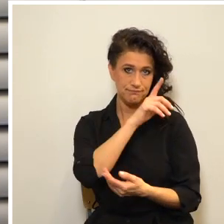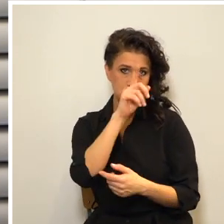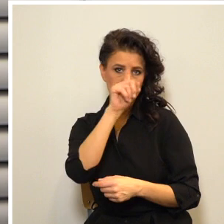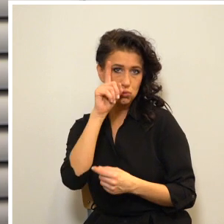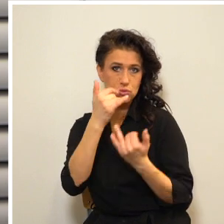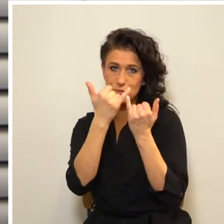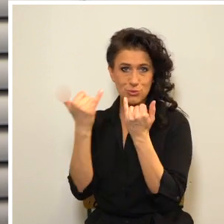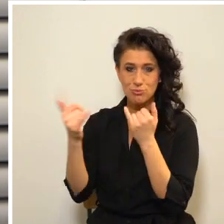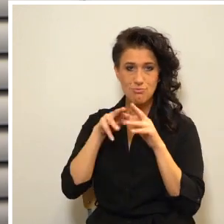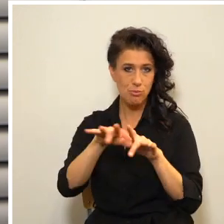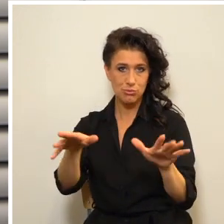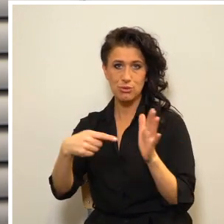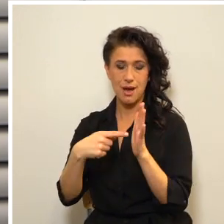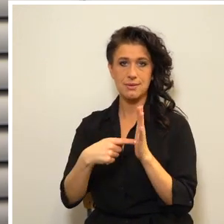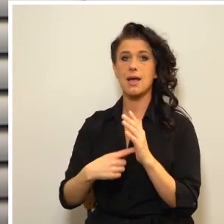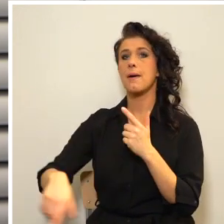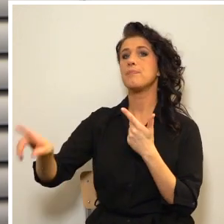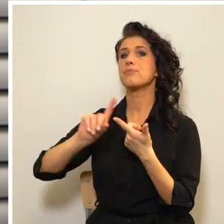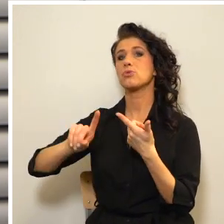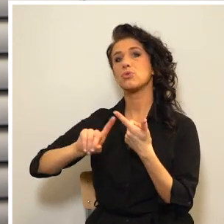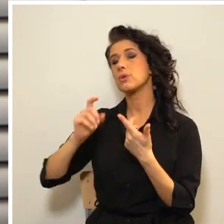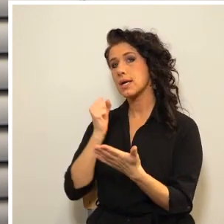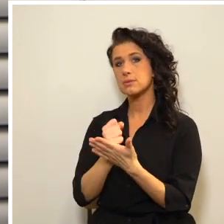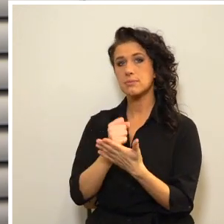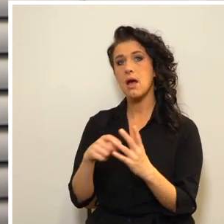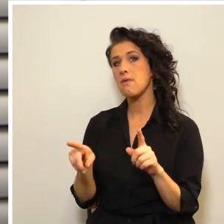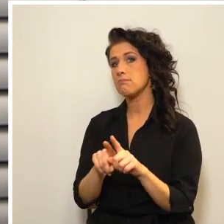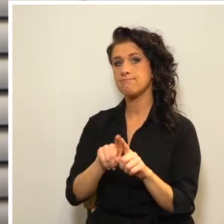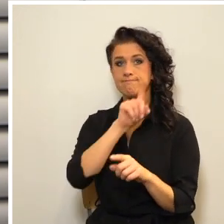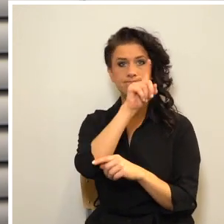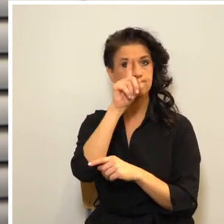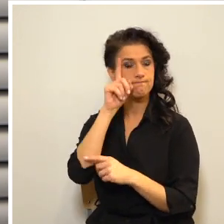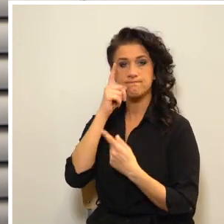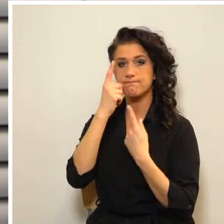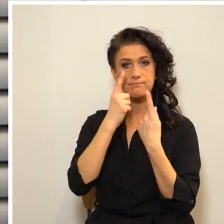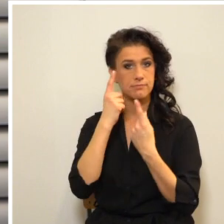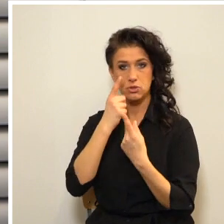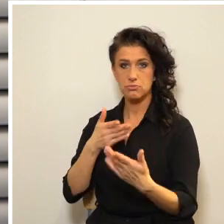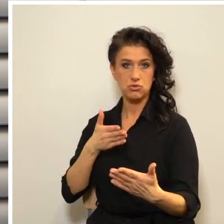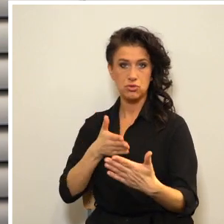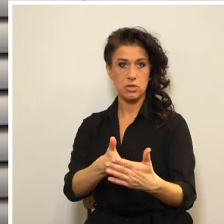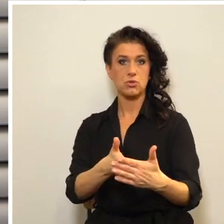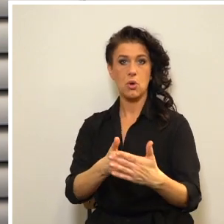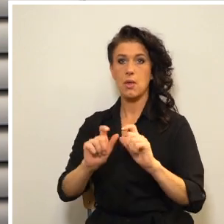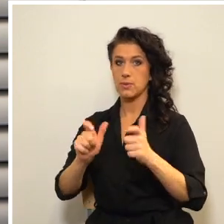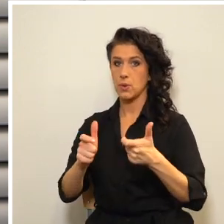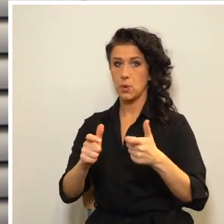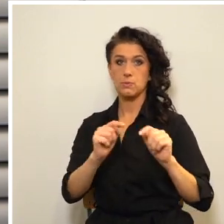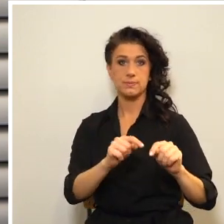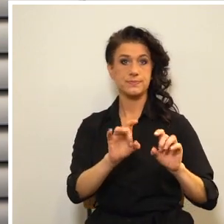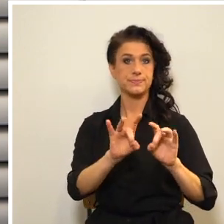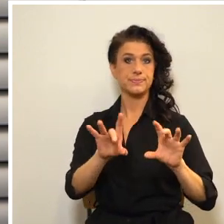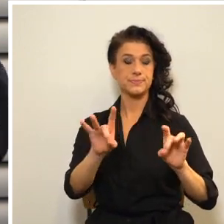my które są rozpowszechnione Druga sprawa to jest to że ludzie uważają że Przeszkodą jest to że jest